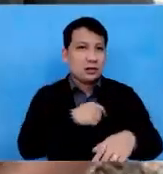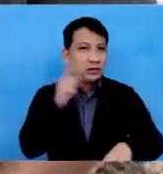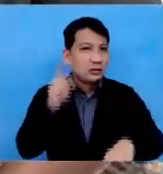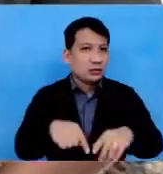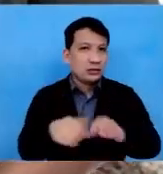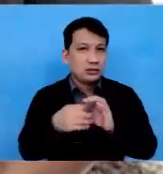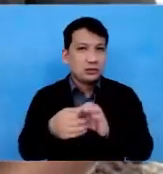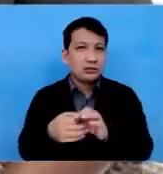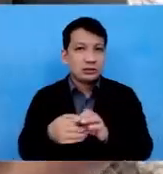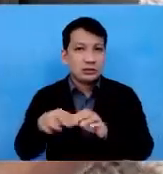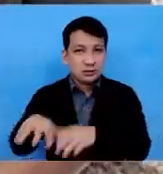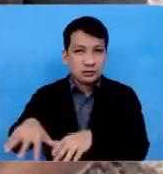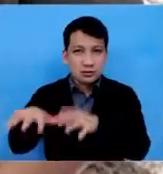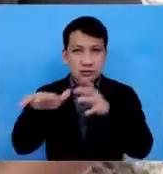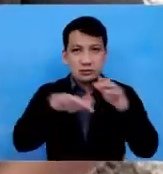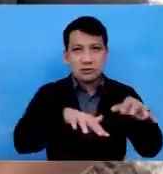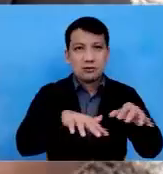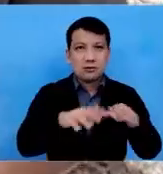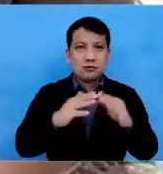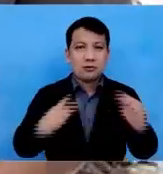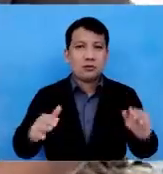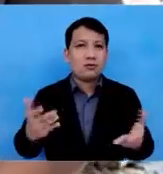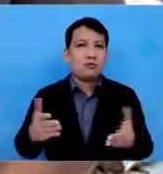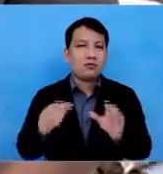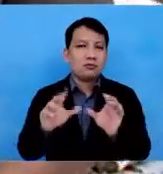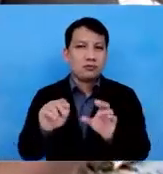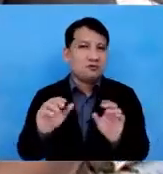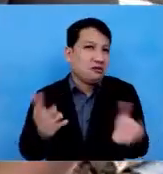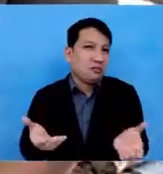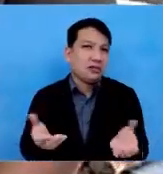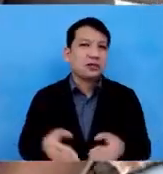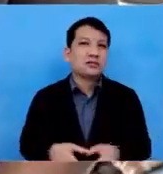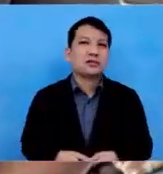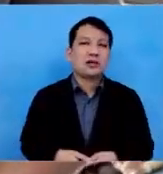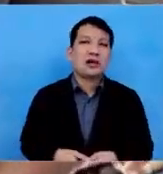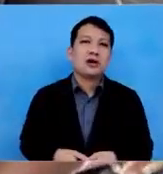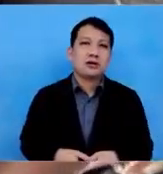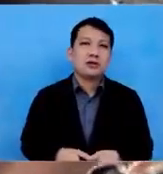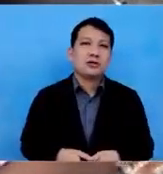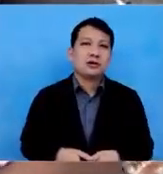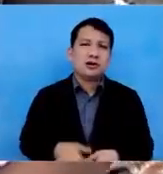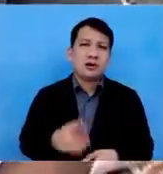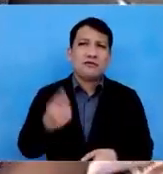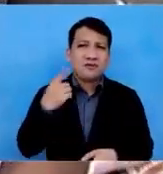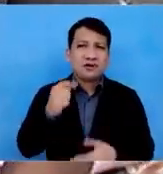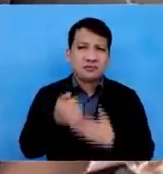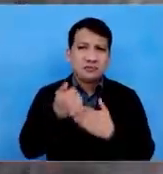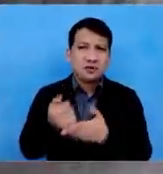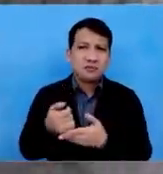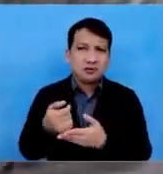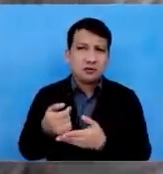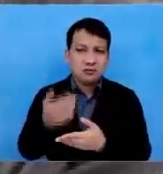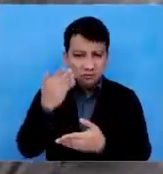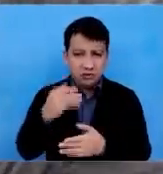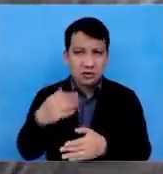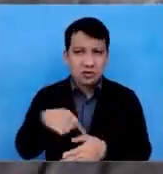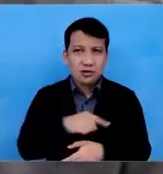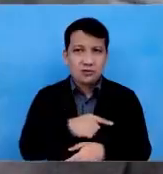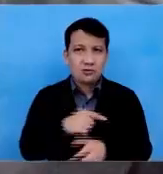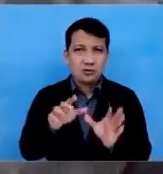namin. Kasi wala namang klase. Para din sa barangay din namin. Mababa din sa